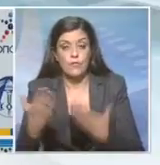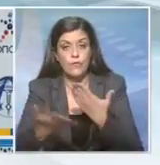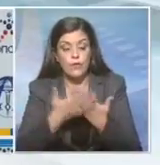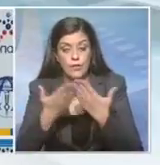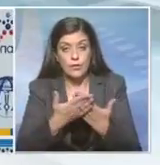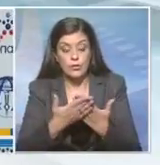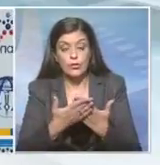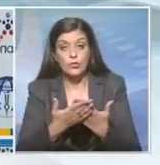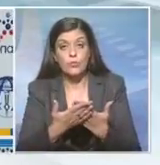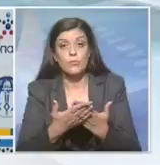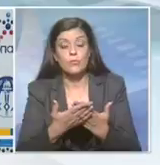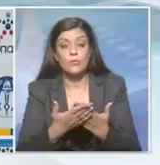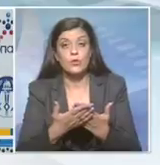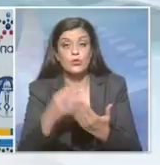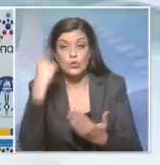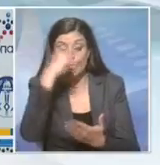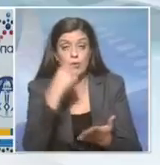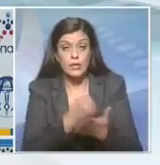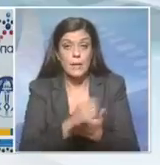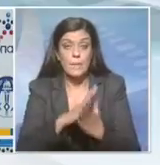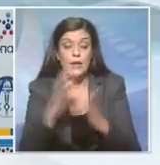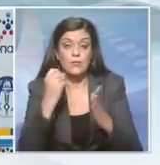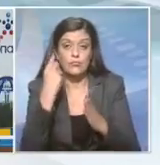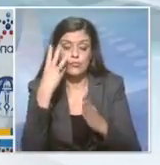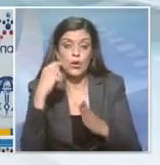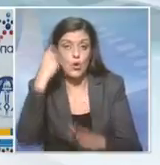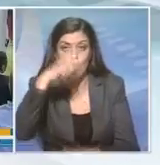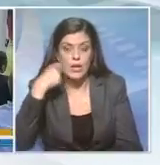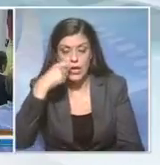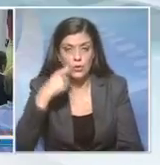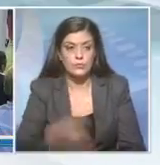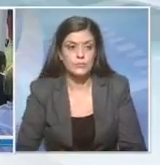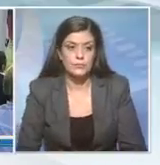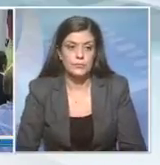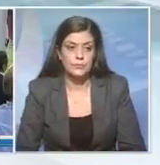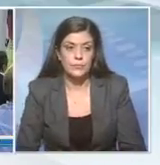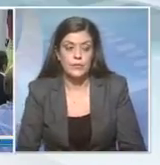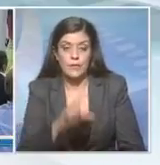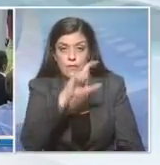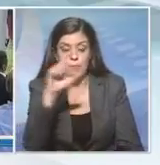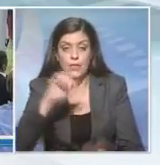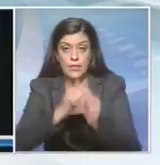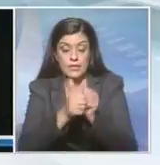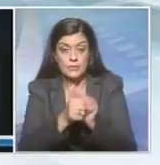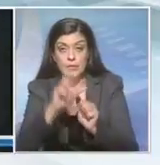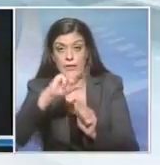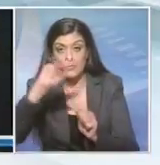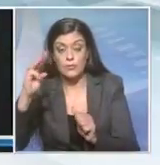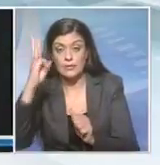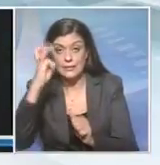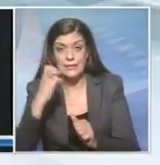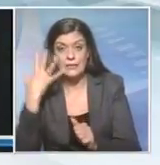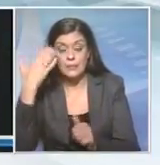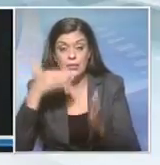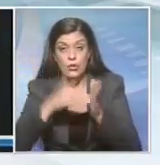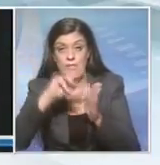των σχολικών μονάδων, καθώς και μεγάλο αριθμό γονέων και κηδεμόνων. Η Εβδομάδα Αθλητισμού διεξάγεται ταυτόχρονα σε 35 χώρες